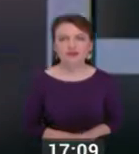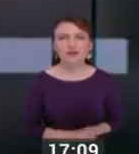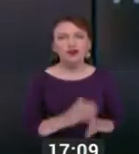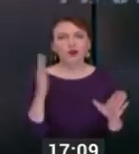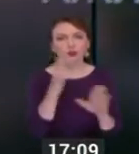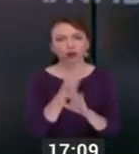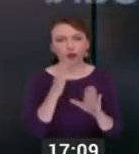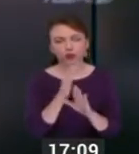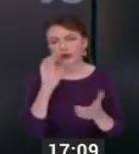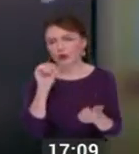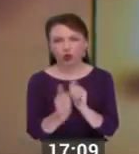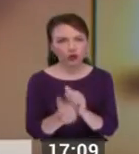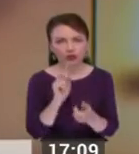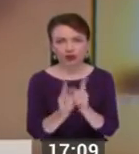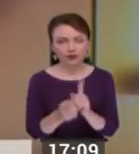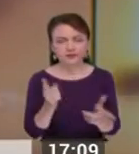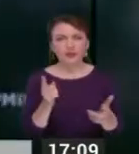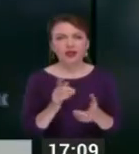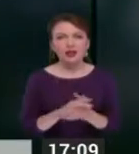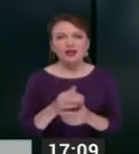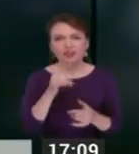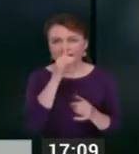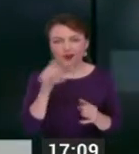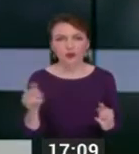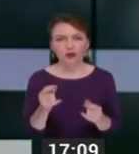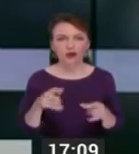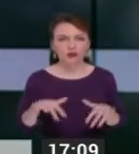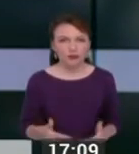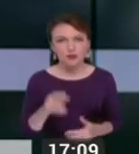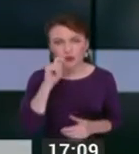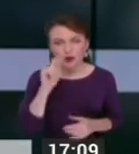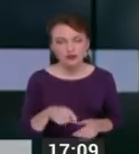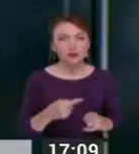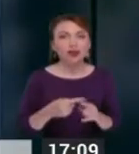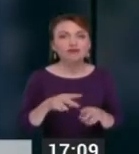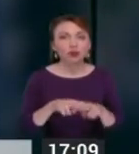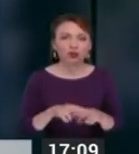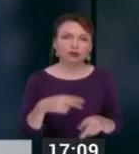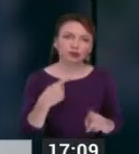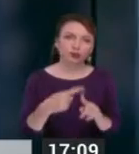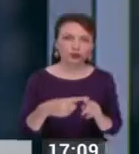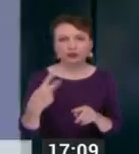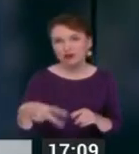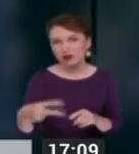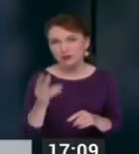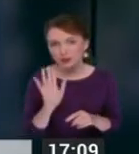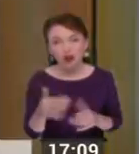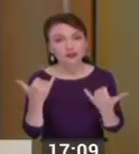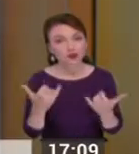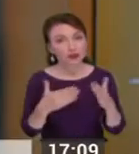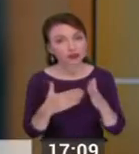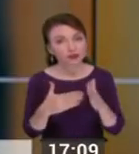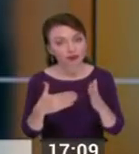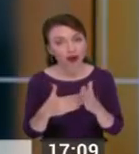Погодні гойдалки не дають розпружитися українцям. У столиці цими вихідними буде близько плюс 20. Сьогодні ж максимальні значення